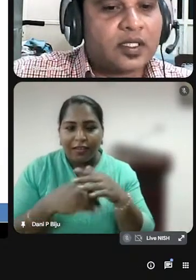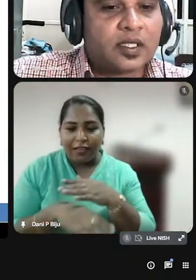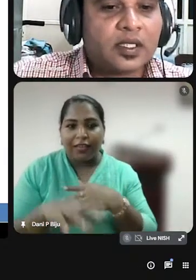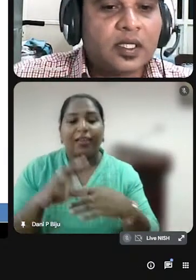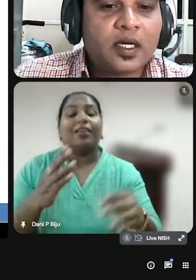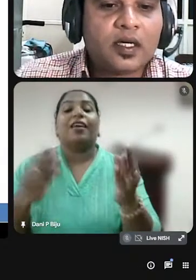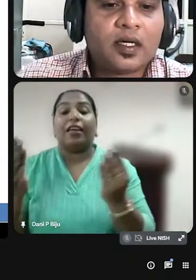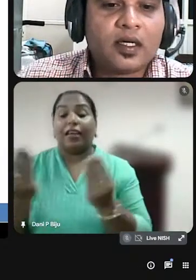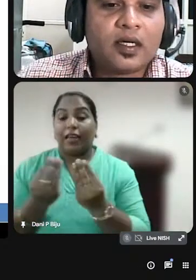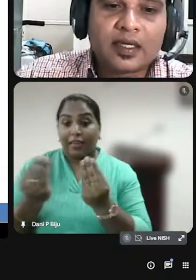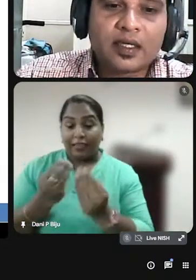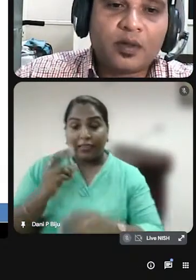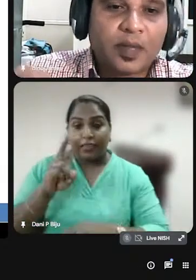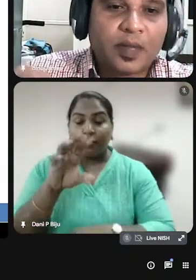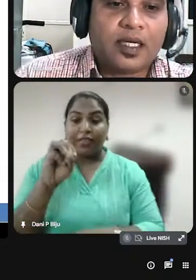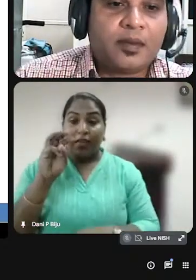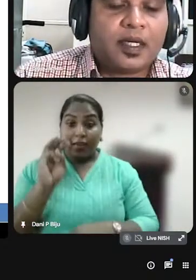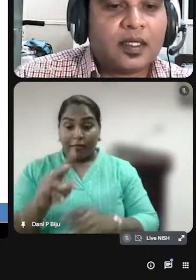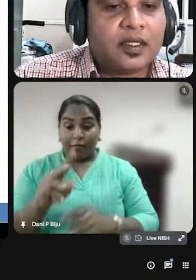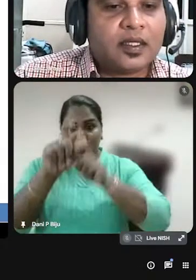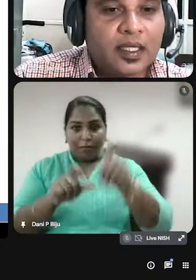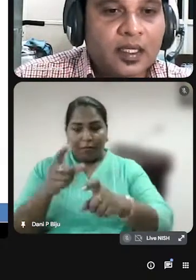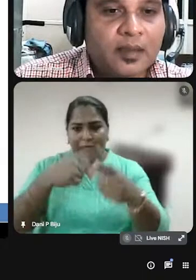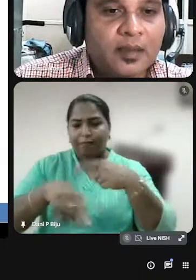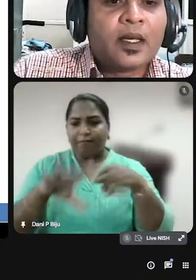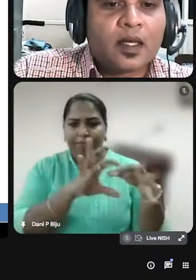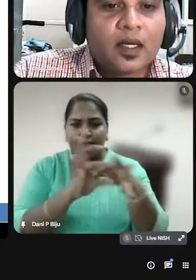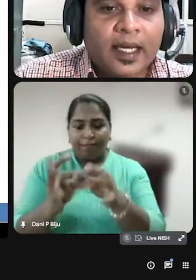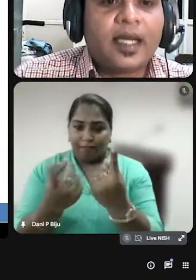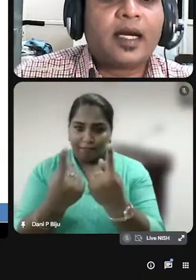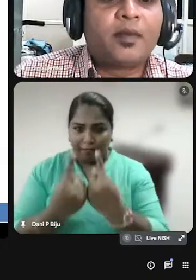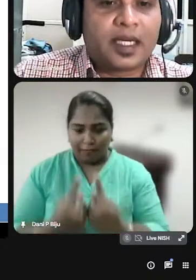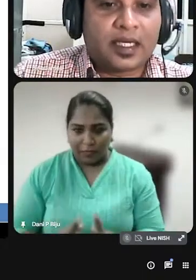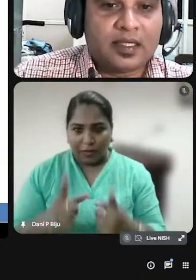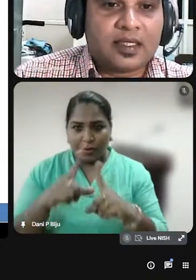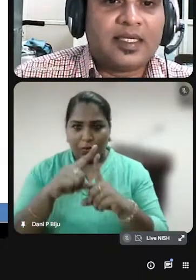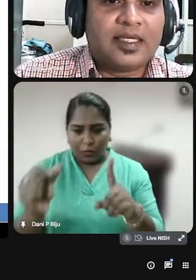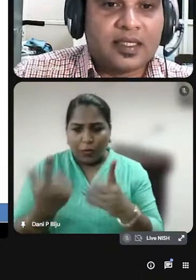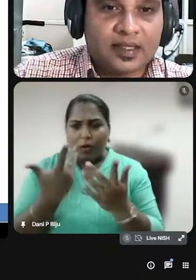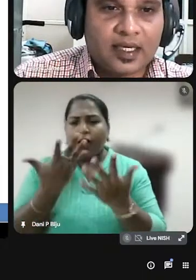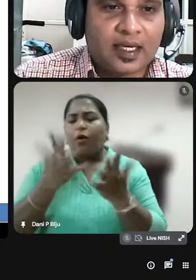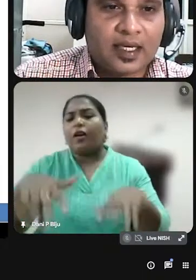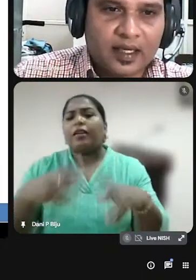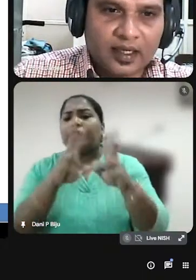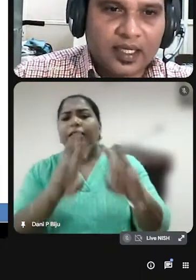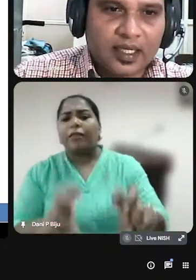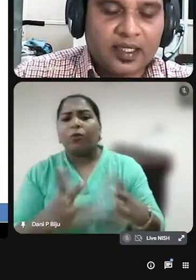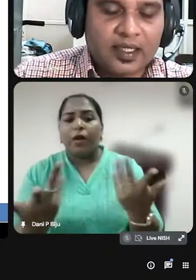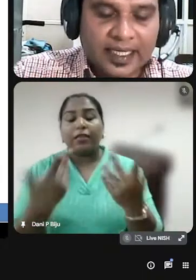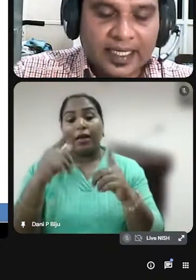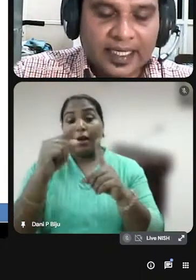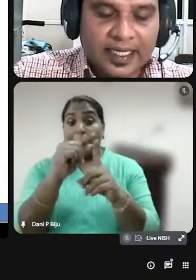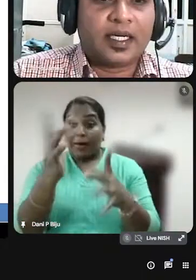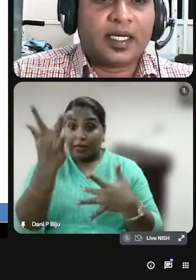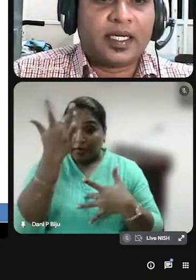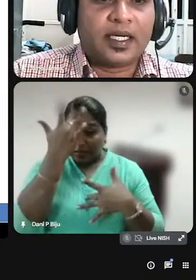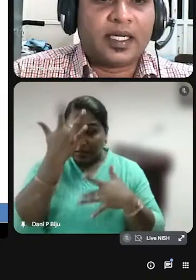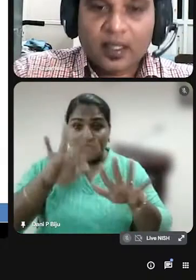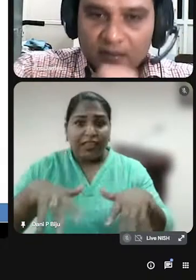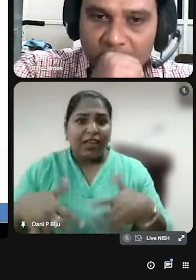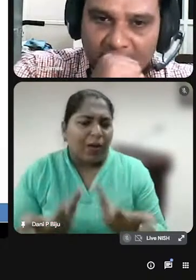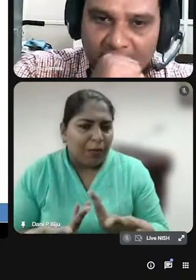ആൾക്കാരെ വെച്ച് നടത്തിയ ഒരു പഠനമാണ്. ഈ എങ്ങനെയാണ് പാർക്കിൻസൺസ് ഡിസീസിനെ ജനിതക